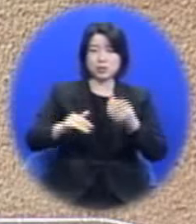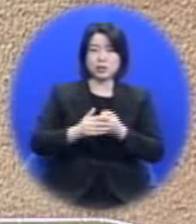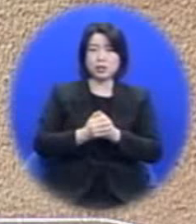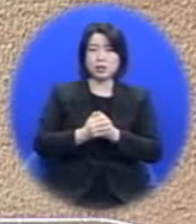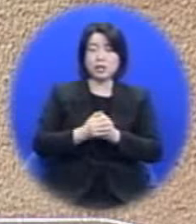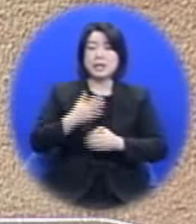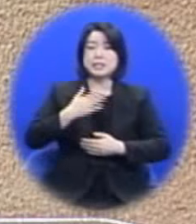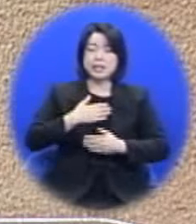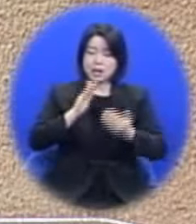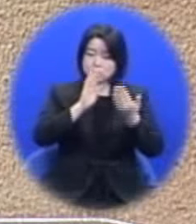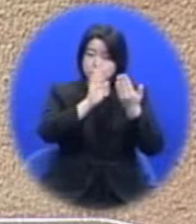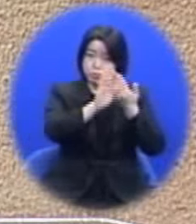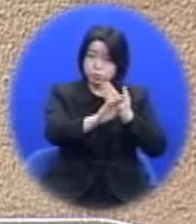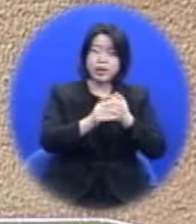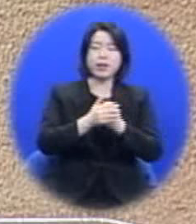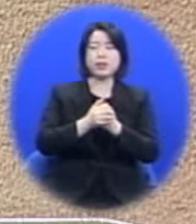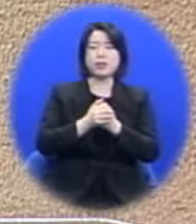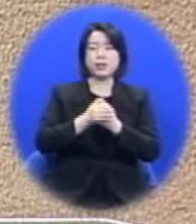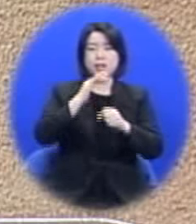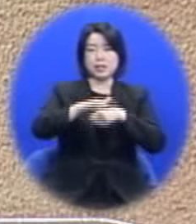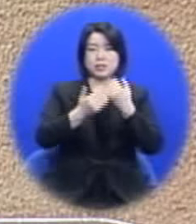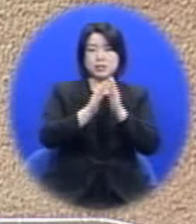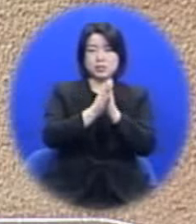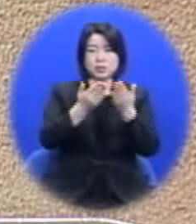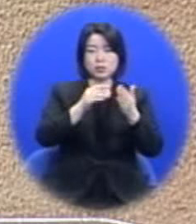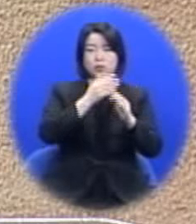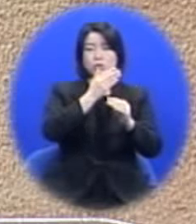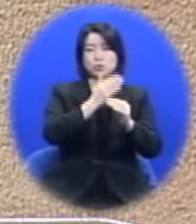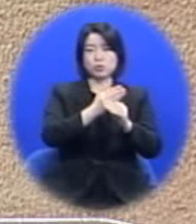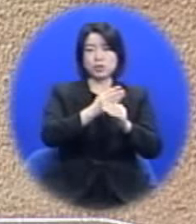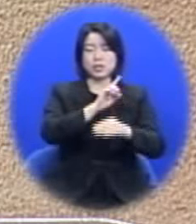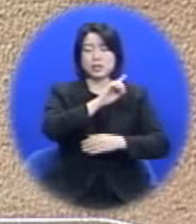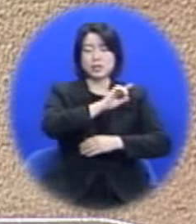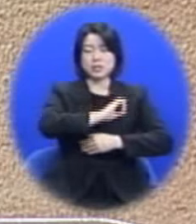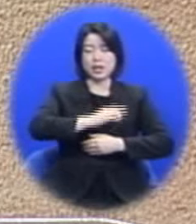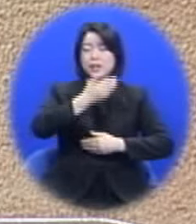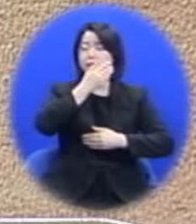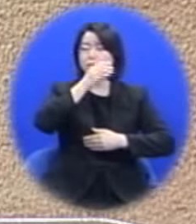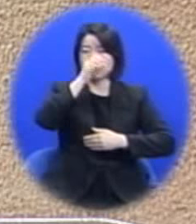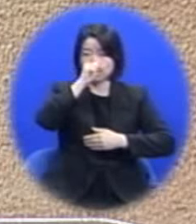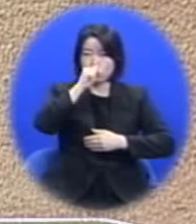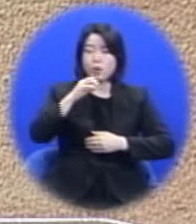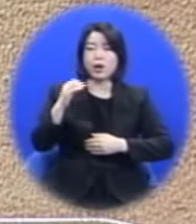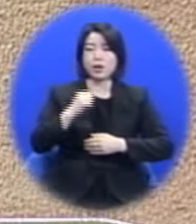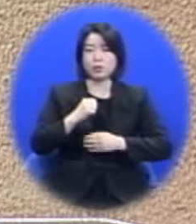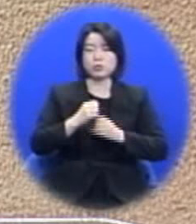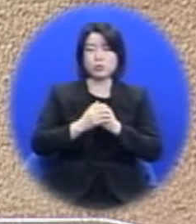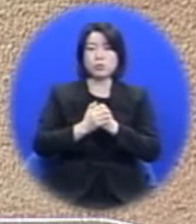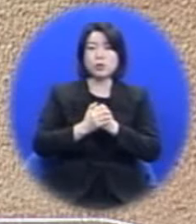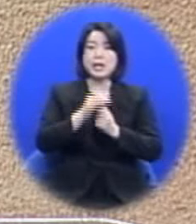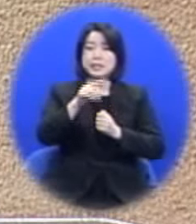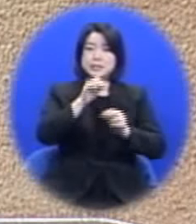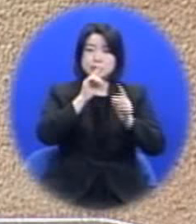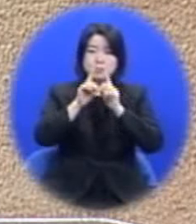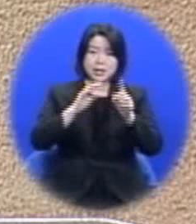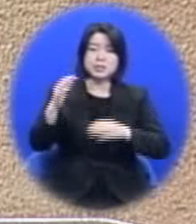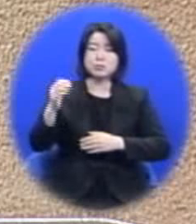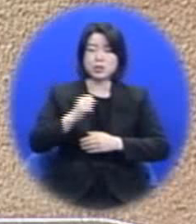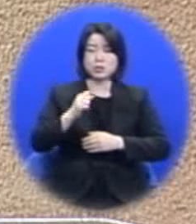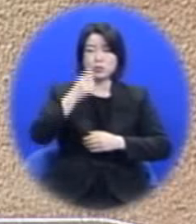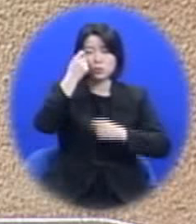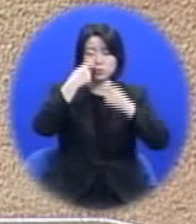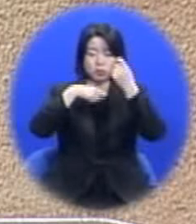제가 그 이후에 성경 중에서 참 좋아하고 그리고 늘 그곳 그 말씀으로